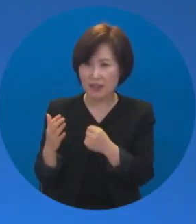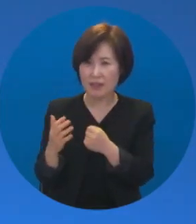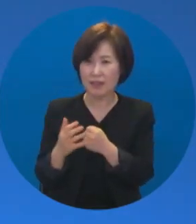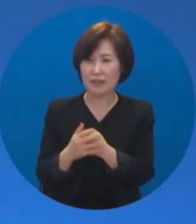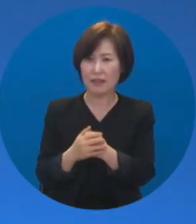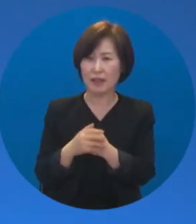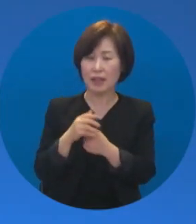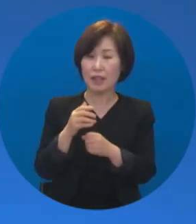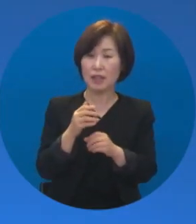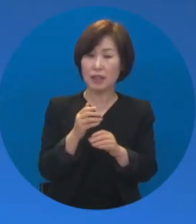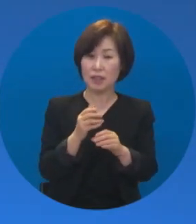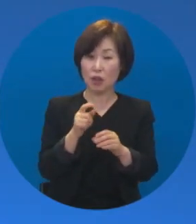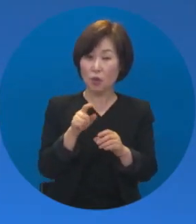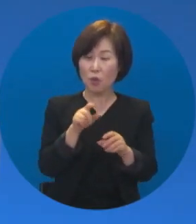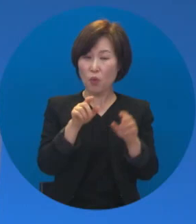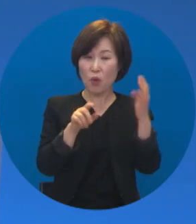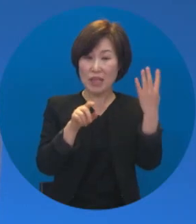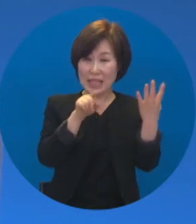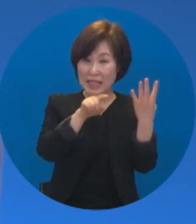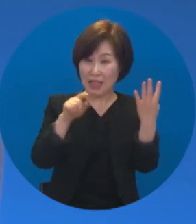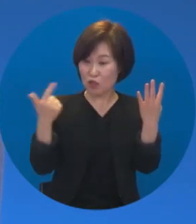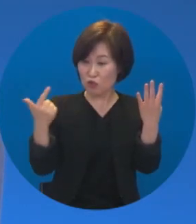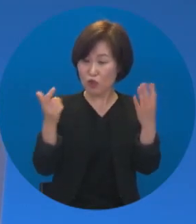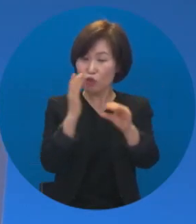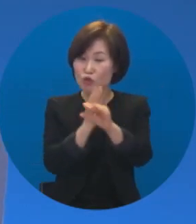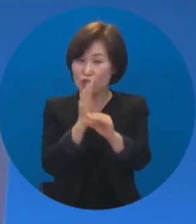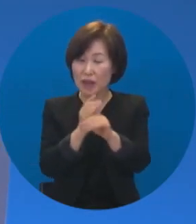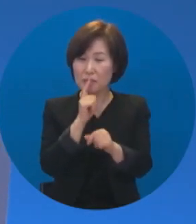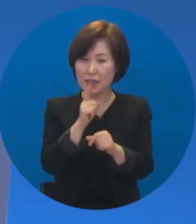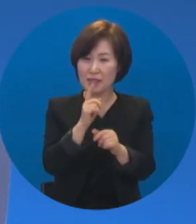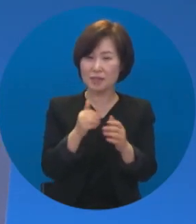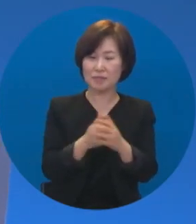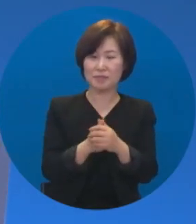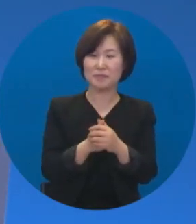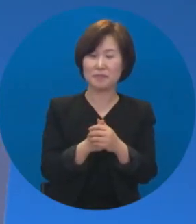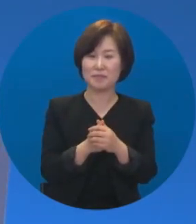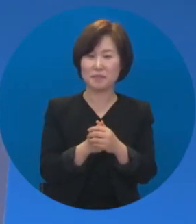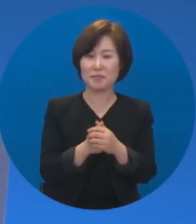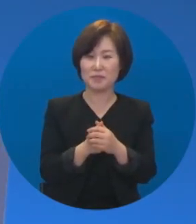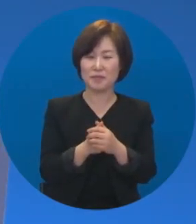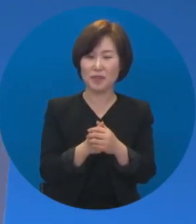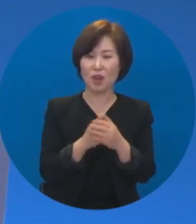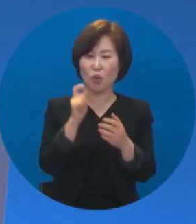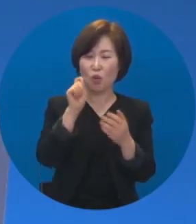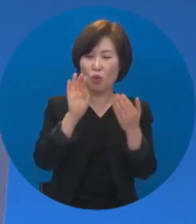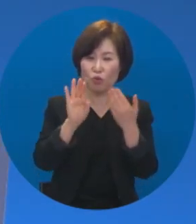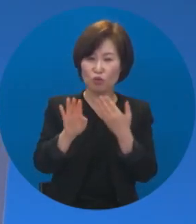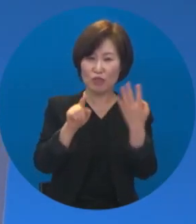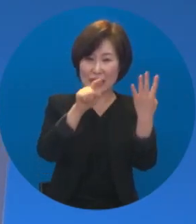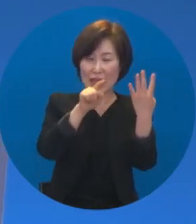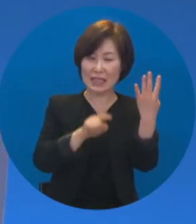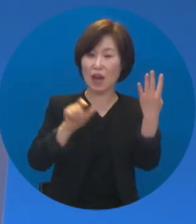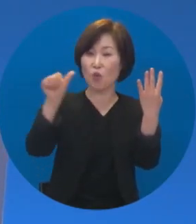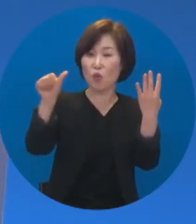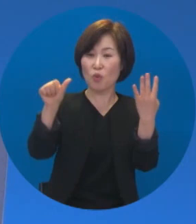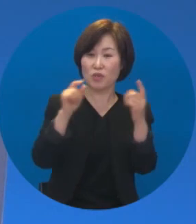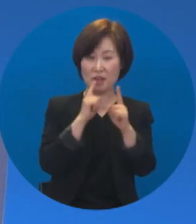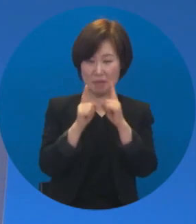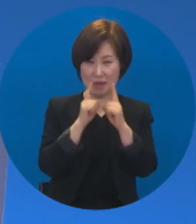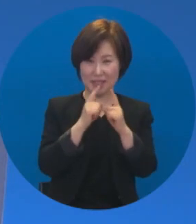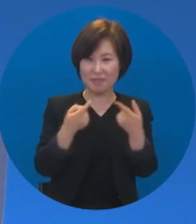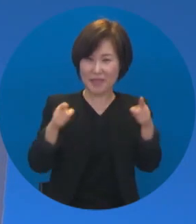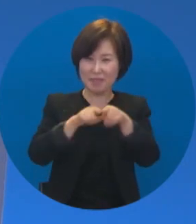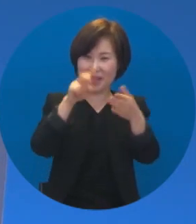그런데 그 중간에 어떤 말씀이 있는지 아세요? 이 말씀을 같이 읽어보고 싶거든요. 고린도후서 4장 5절 말씀을